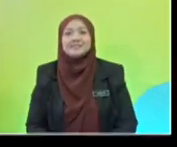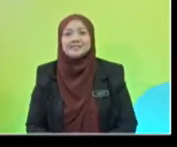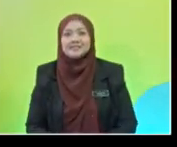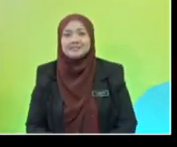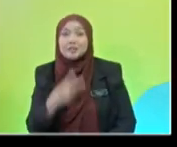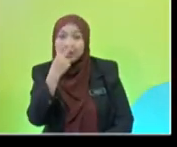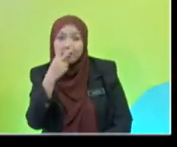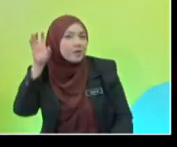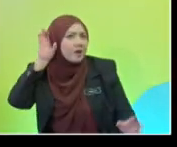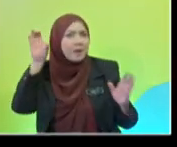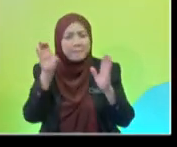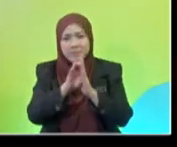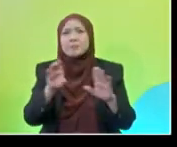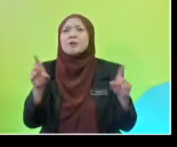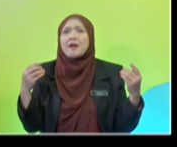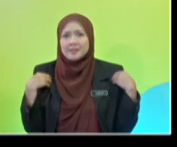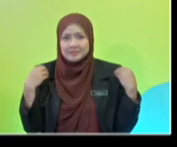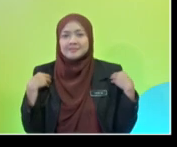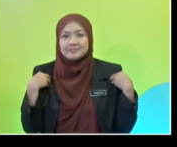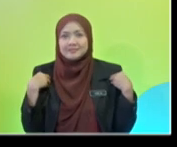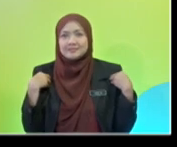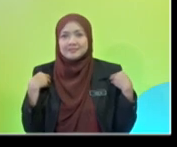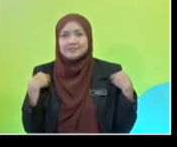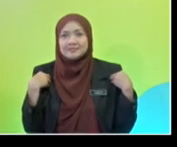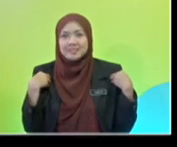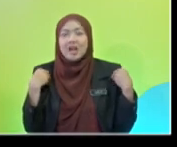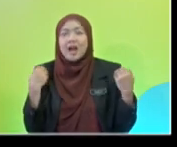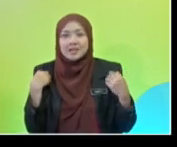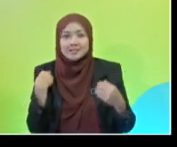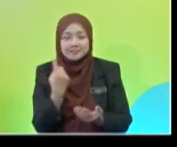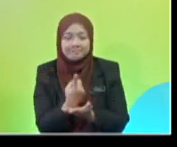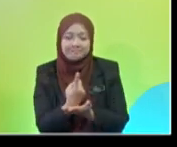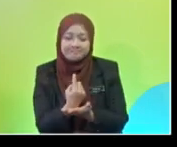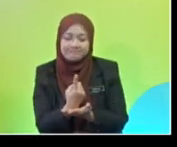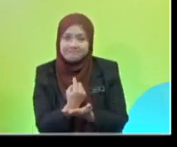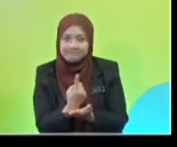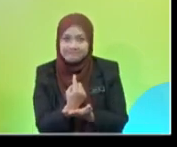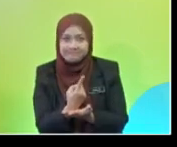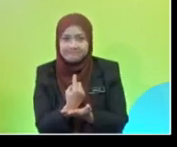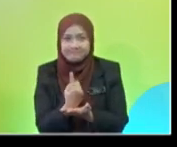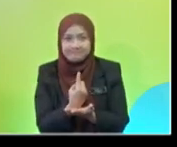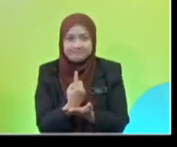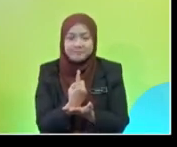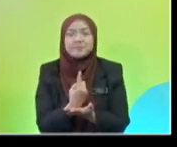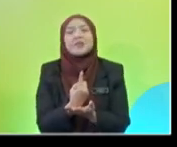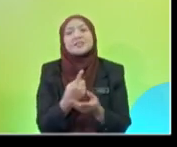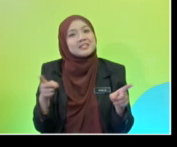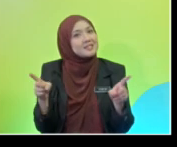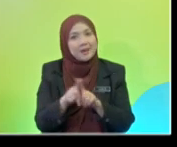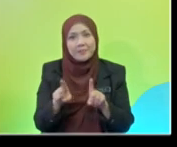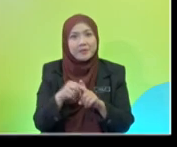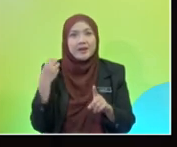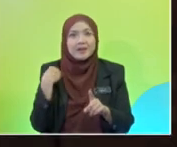dalam keadaan gelap kita pelepasan lilin dari lilin juga mengeluarkan apa tuh cahaya juga